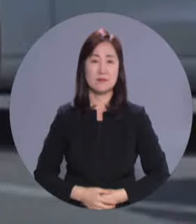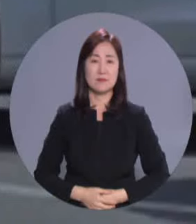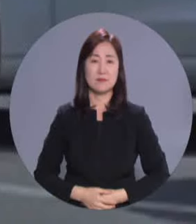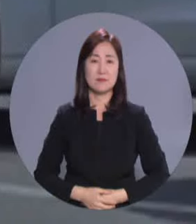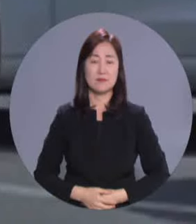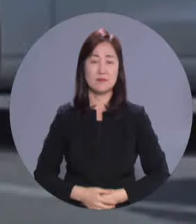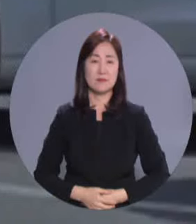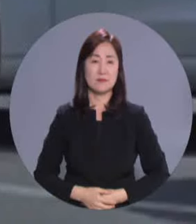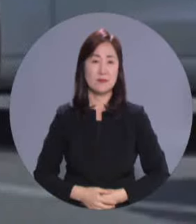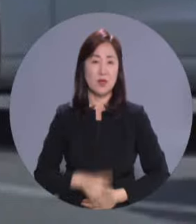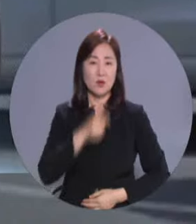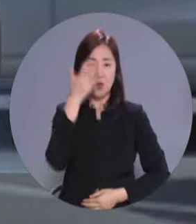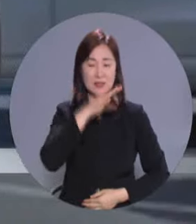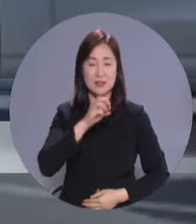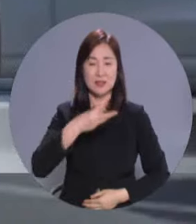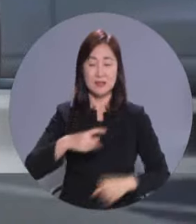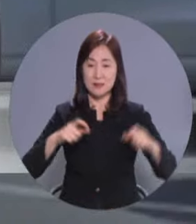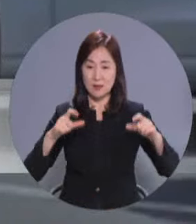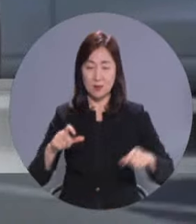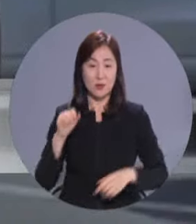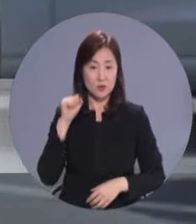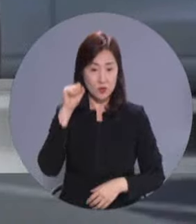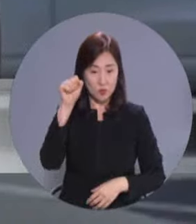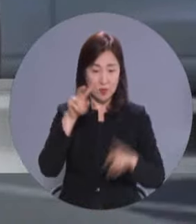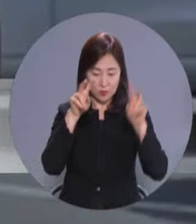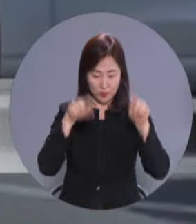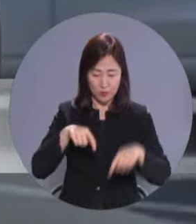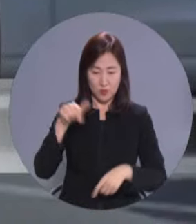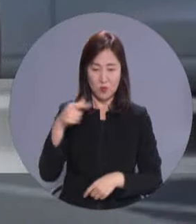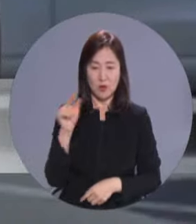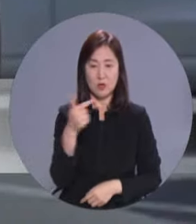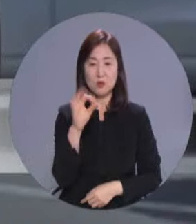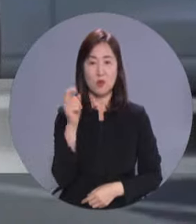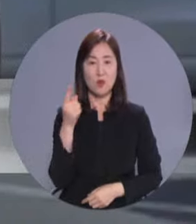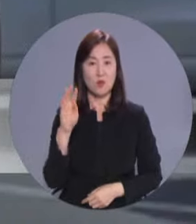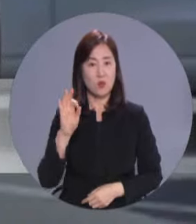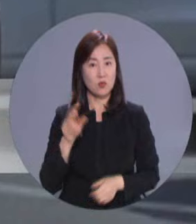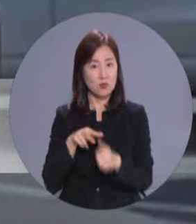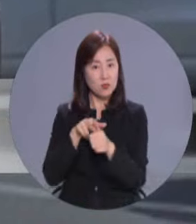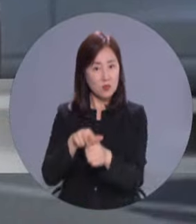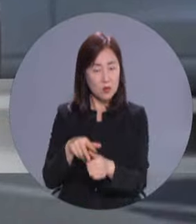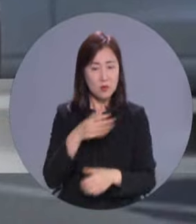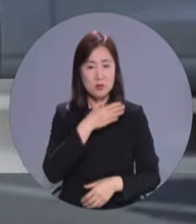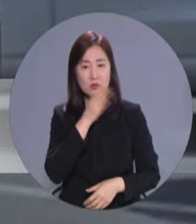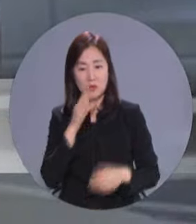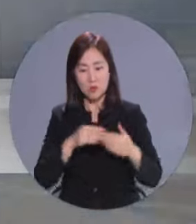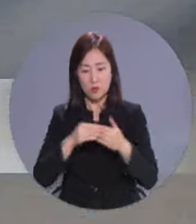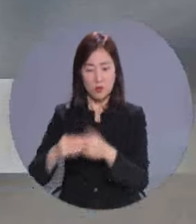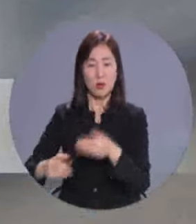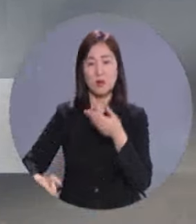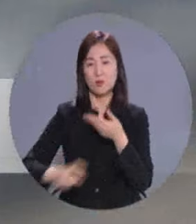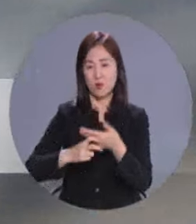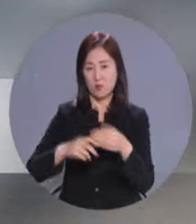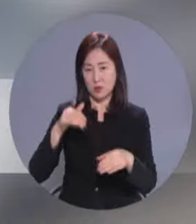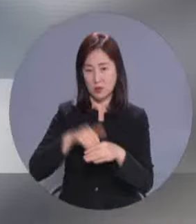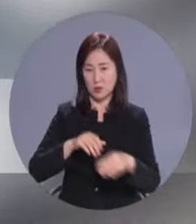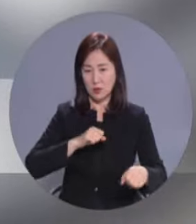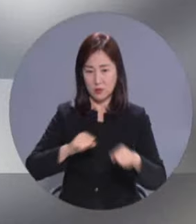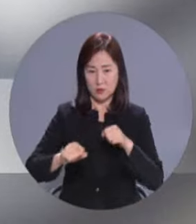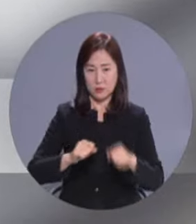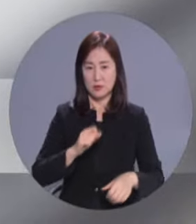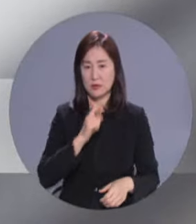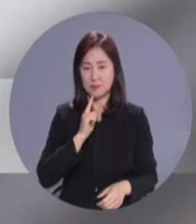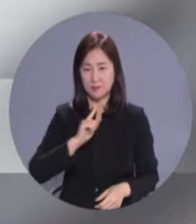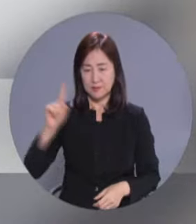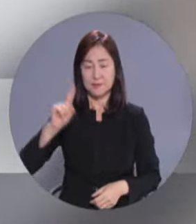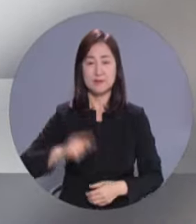설명했습니다 여수 선거구에 출마한 무소석 호봉 후보측이 노인들을 동원한 불법 선거운동 이호 을